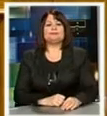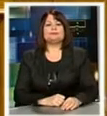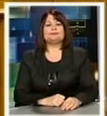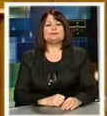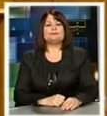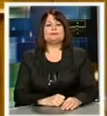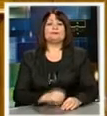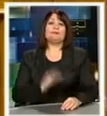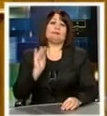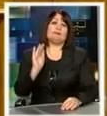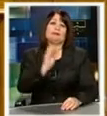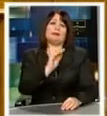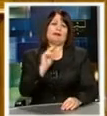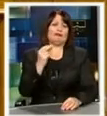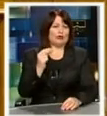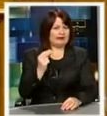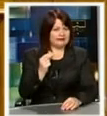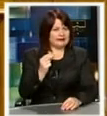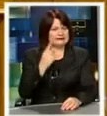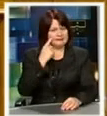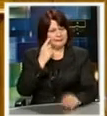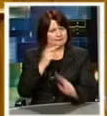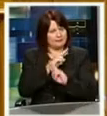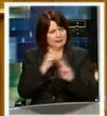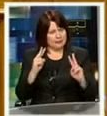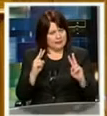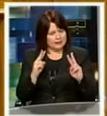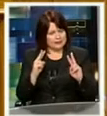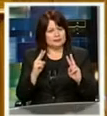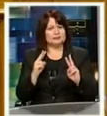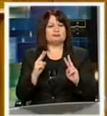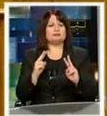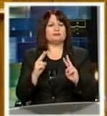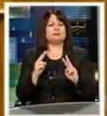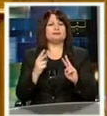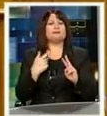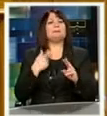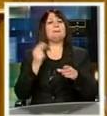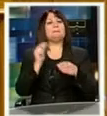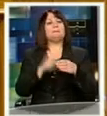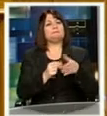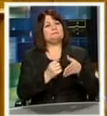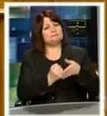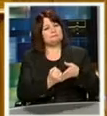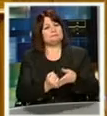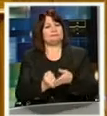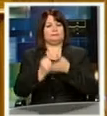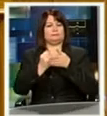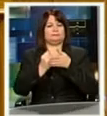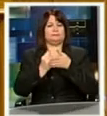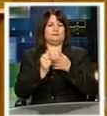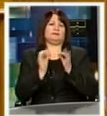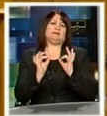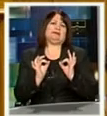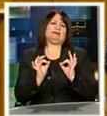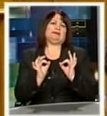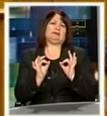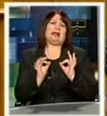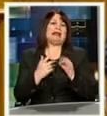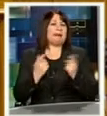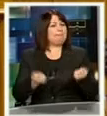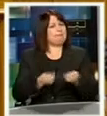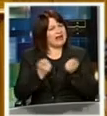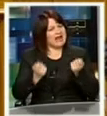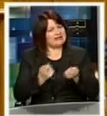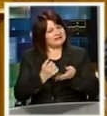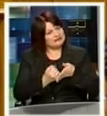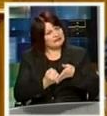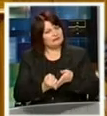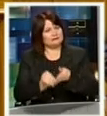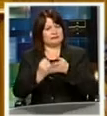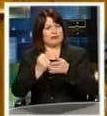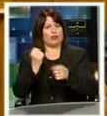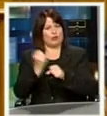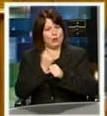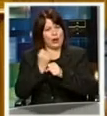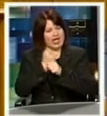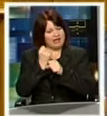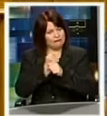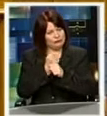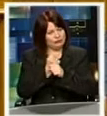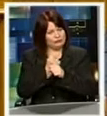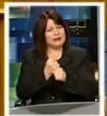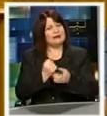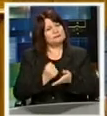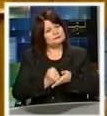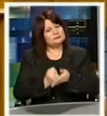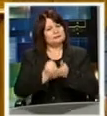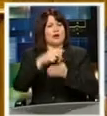Συναδέλφες και συνάδελφοι, είναι σαφές ότι στηρίζουμε και με την ψήφο μας, αλλά θα στηρίξουμε και στην πράξη και με τη δουλειά μας την